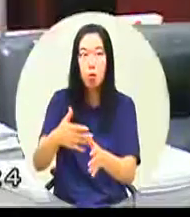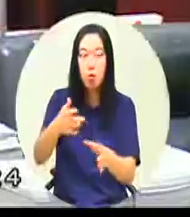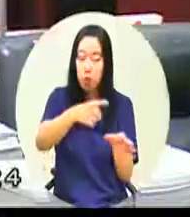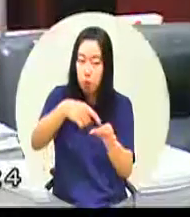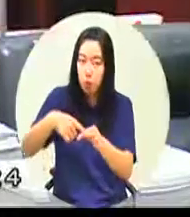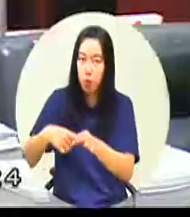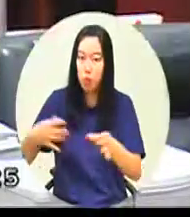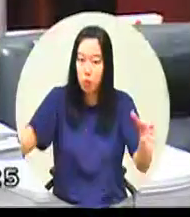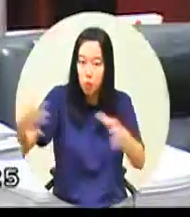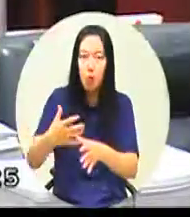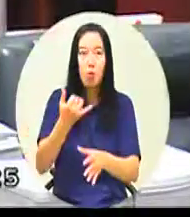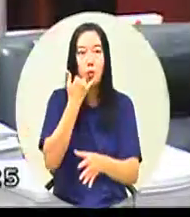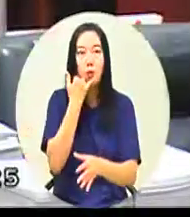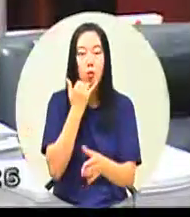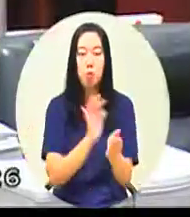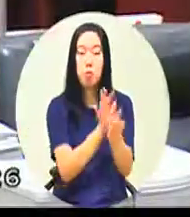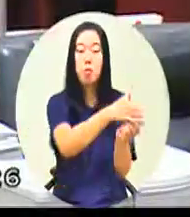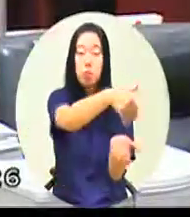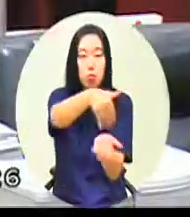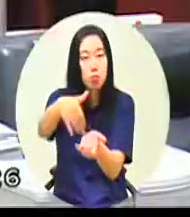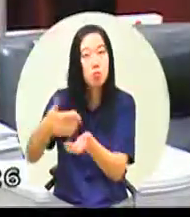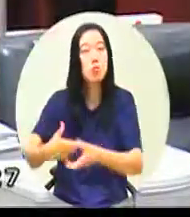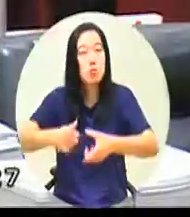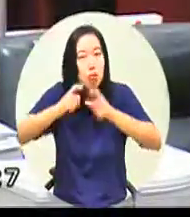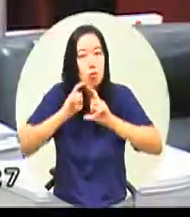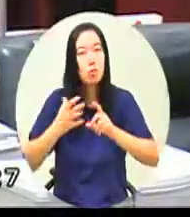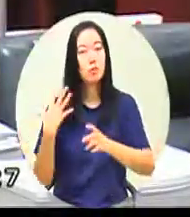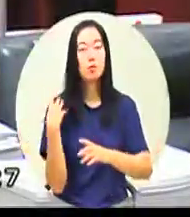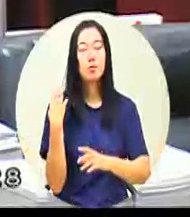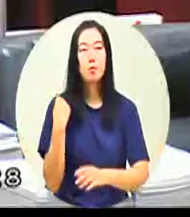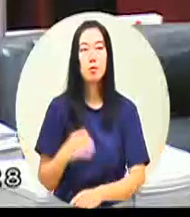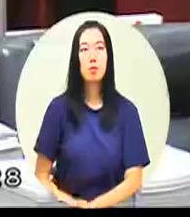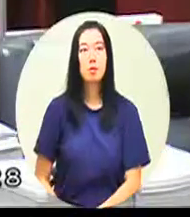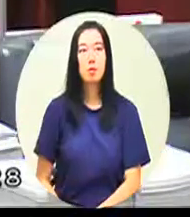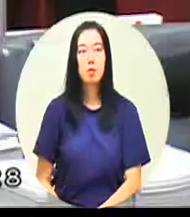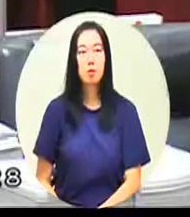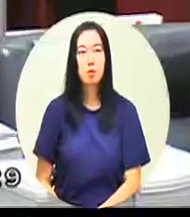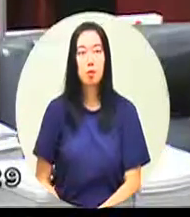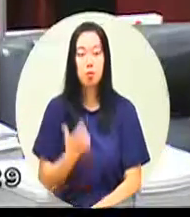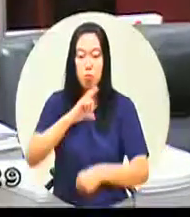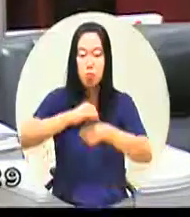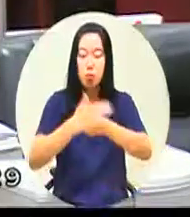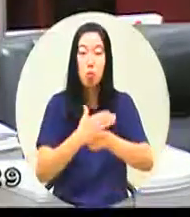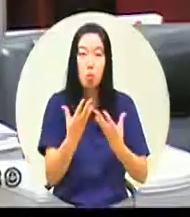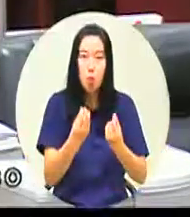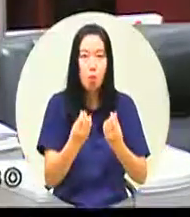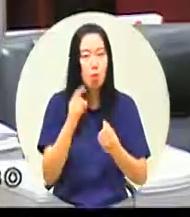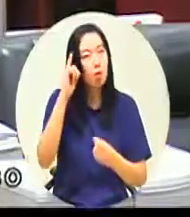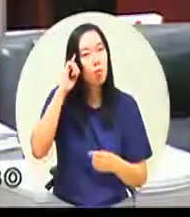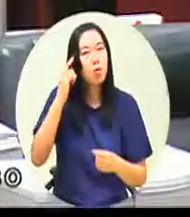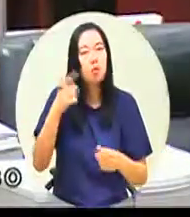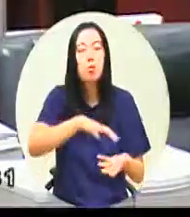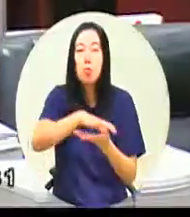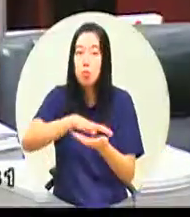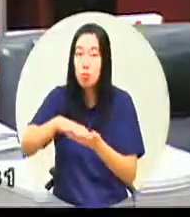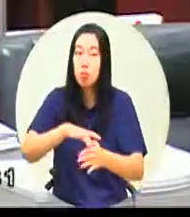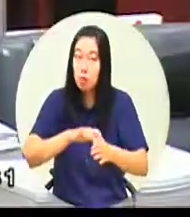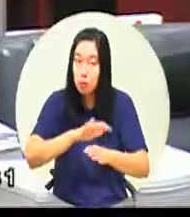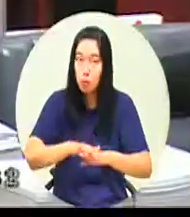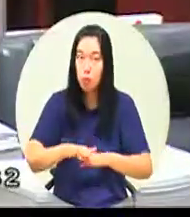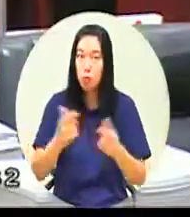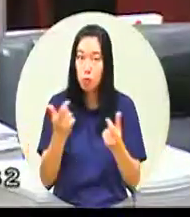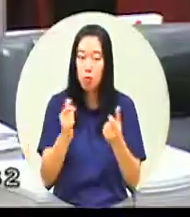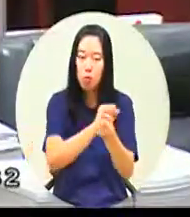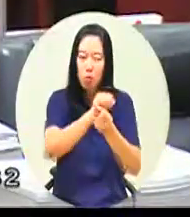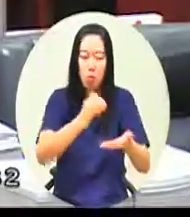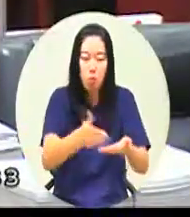紧快点恢复因为今天没有把握时间的话也环境啦各种一样，你像这个木瓜也好，你泡